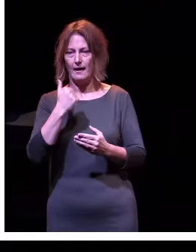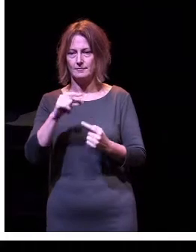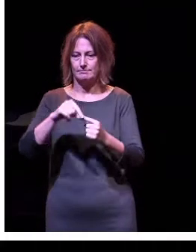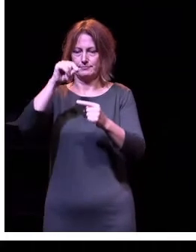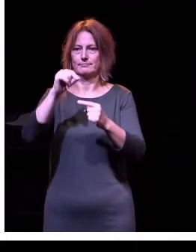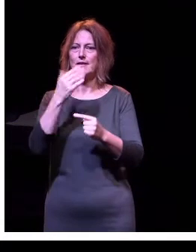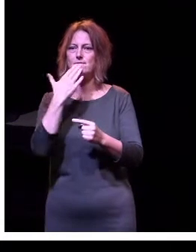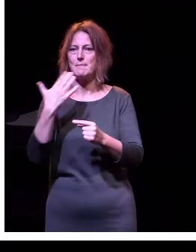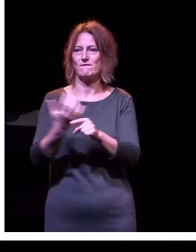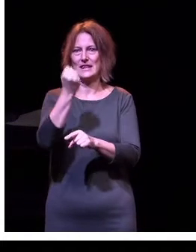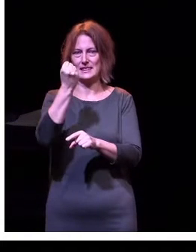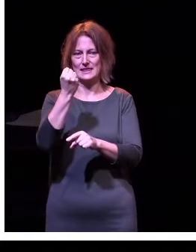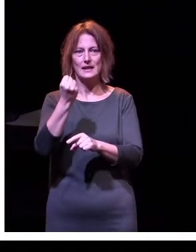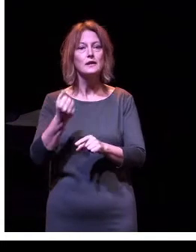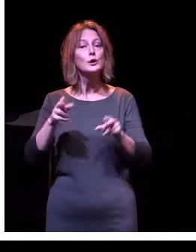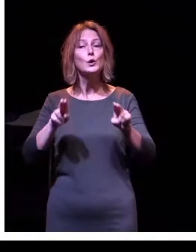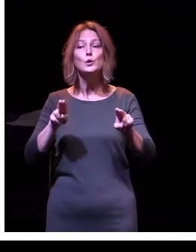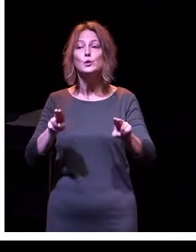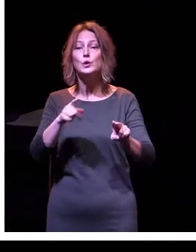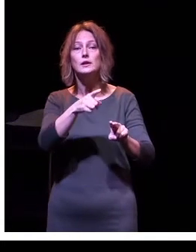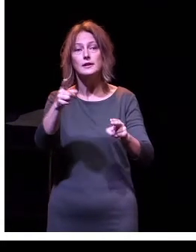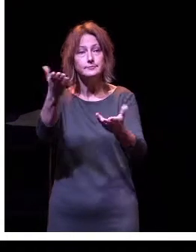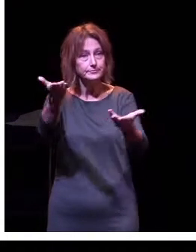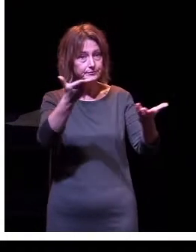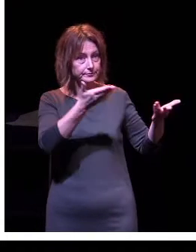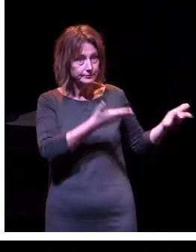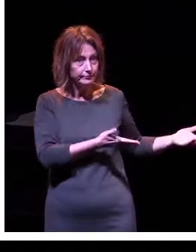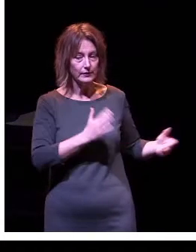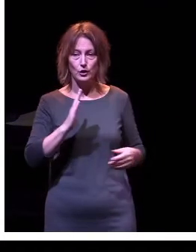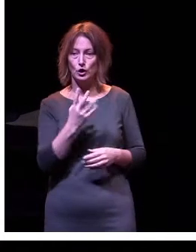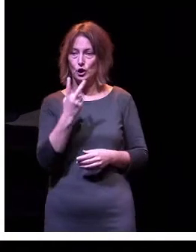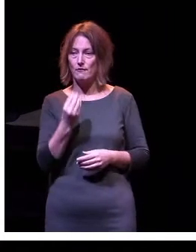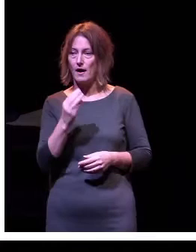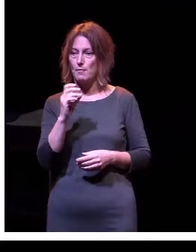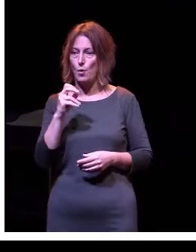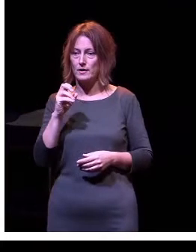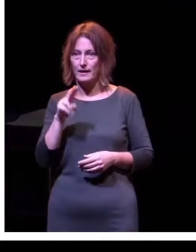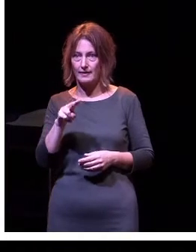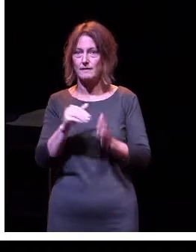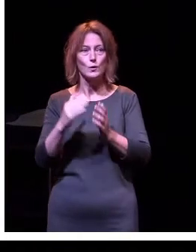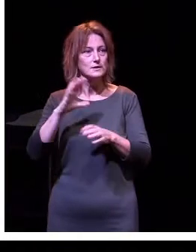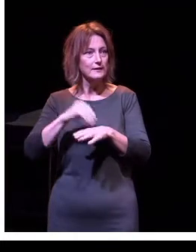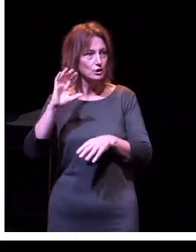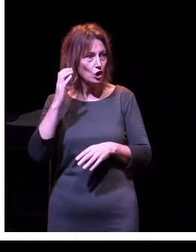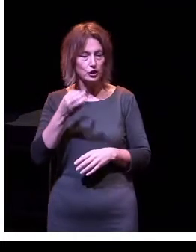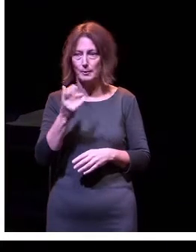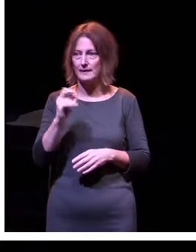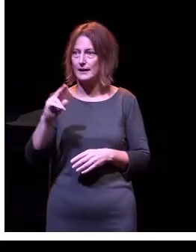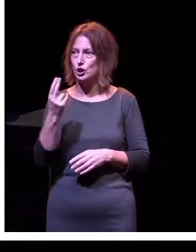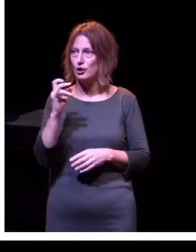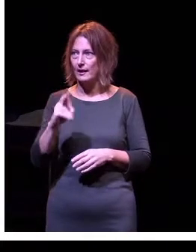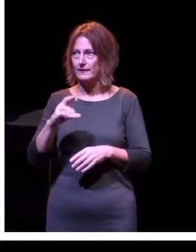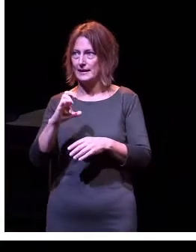vinnare. Får jag be juryn komma upp på scen? Det är Ulva Mortens från Sveriges Radio, Peter Nyrén från